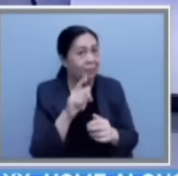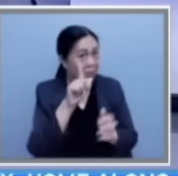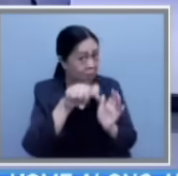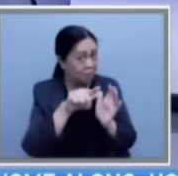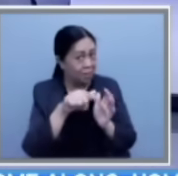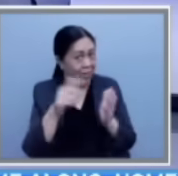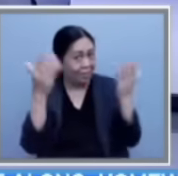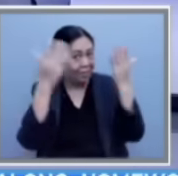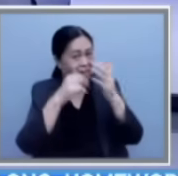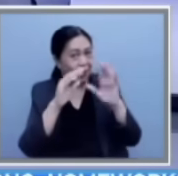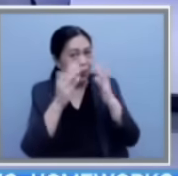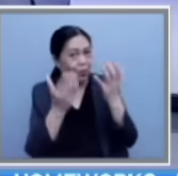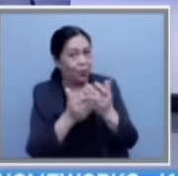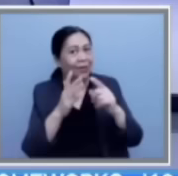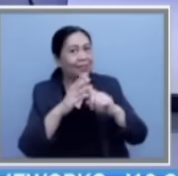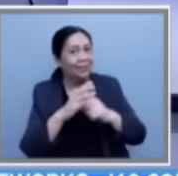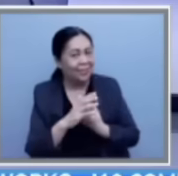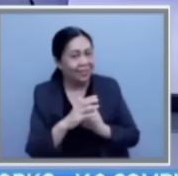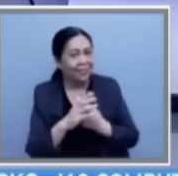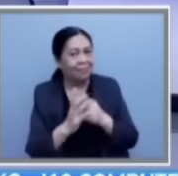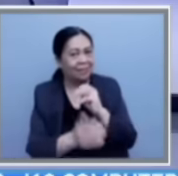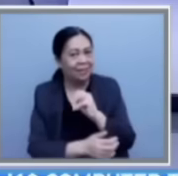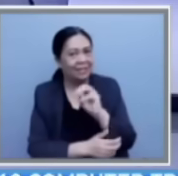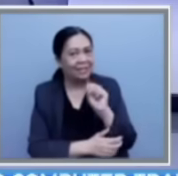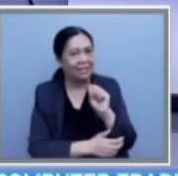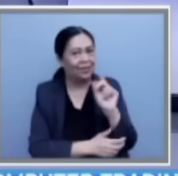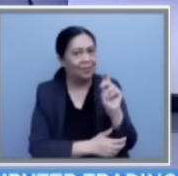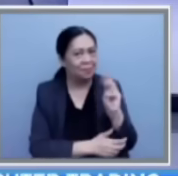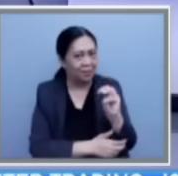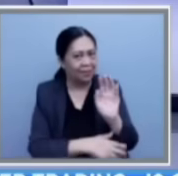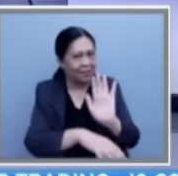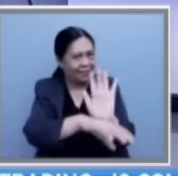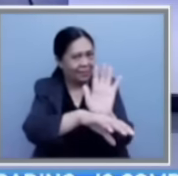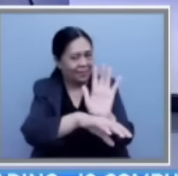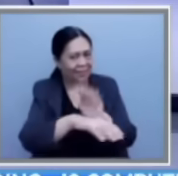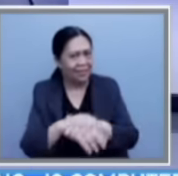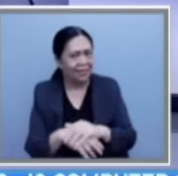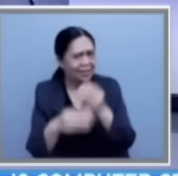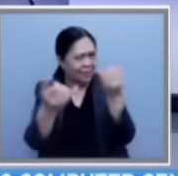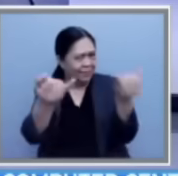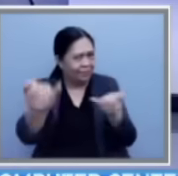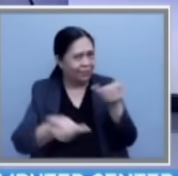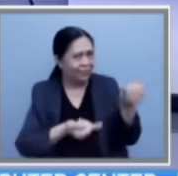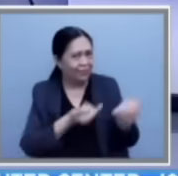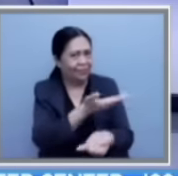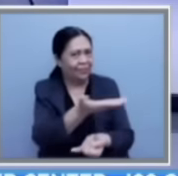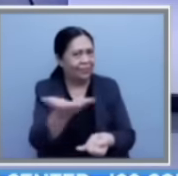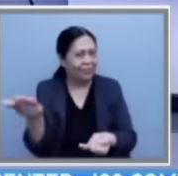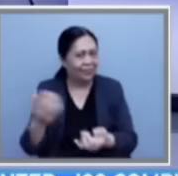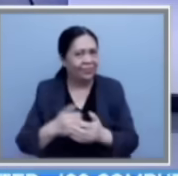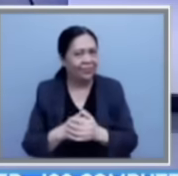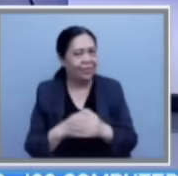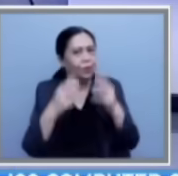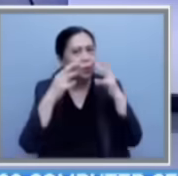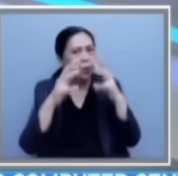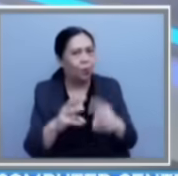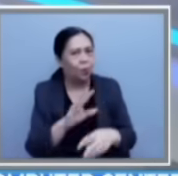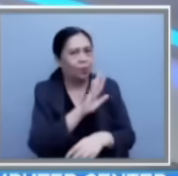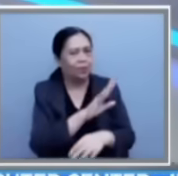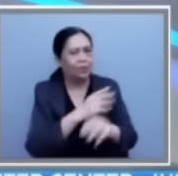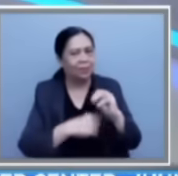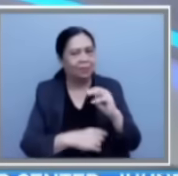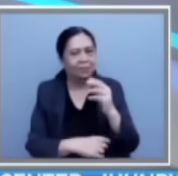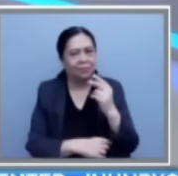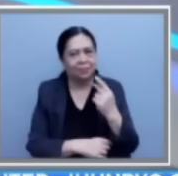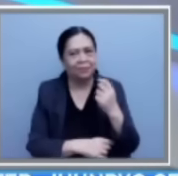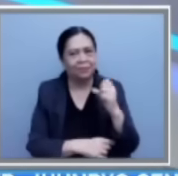world premier ng Maging Sino Ka Man imb Ahan mo naman po yung ating mga kapuso at kabal na manood ng Maging Sino Ka Man Mamaya